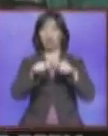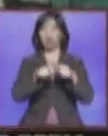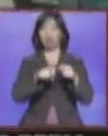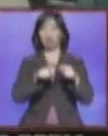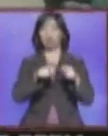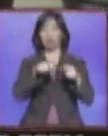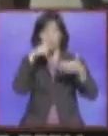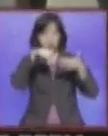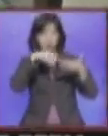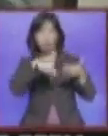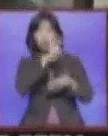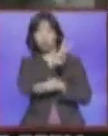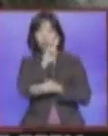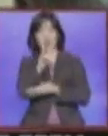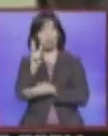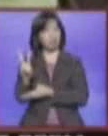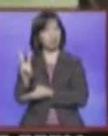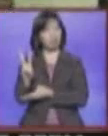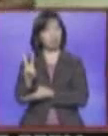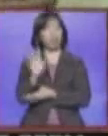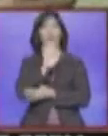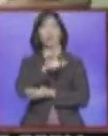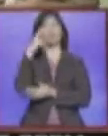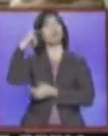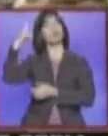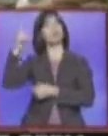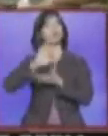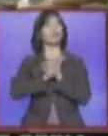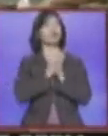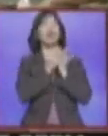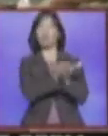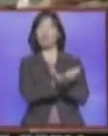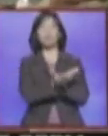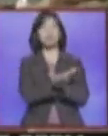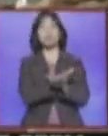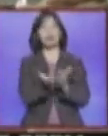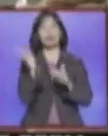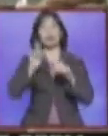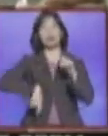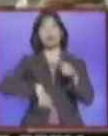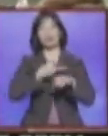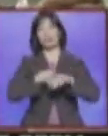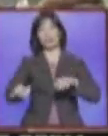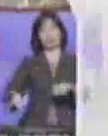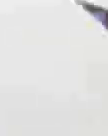para ang pangarap na ginto hindi mapako. Rafi Tulfo, News 5.